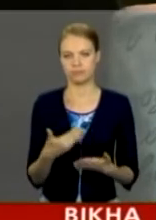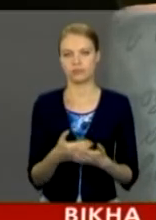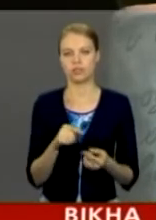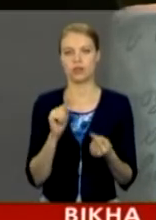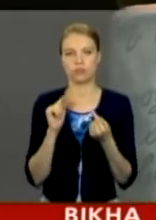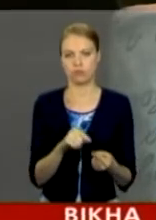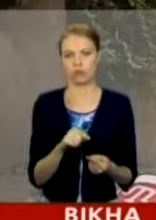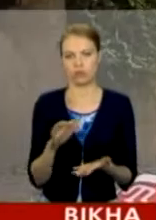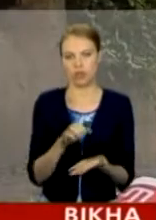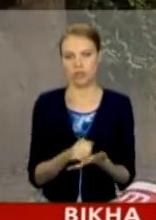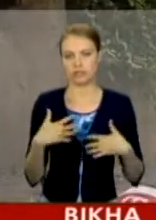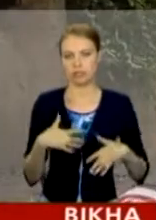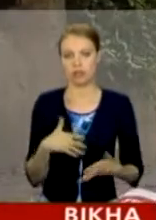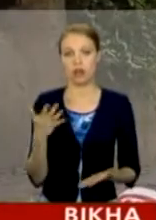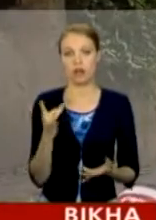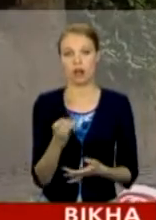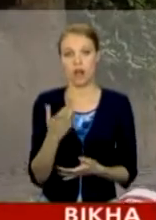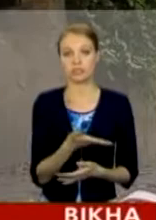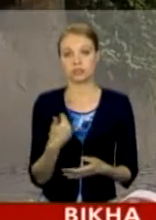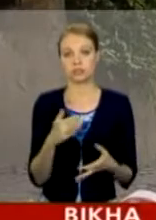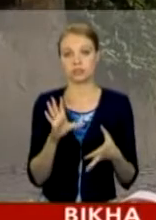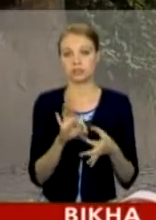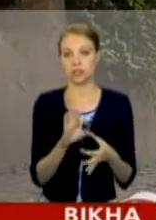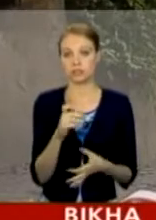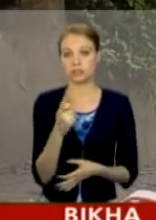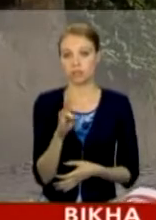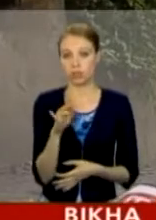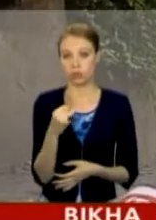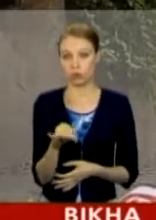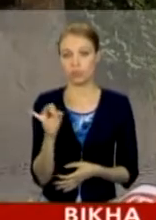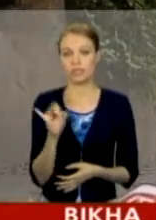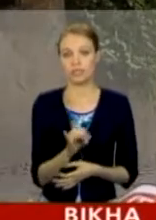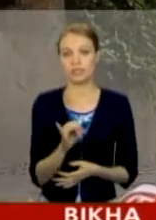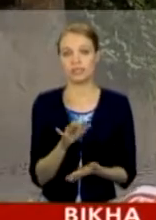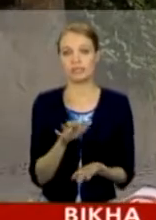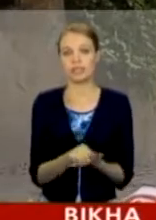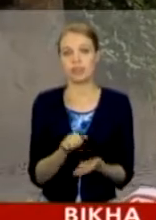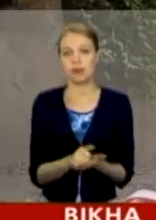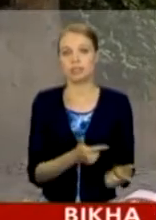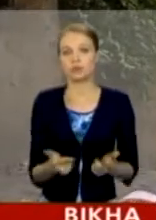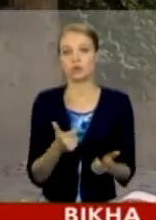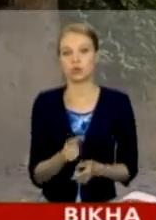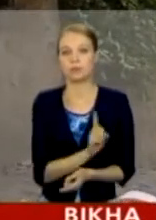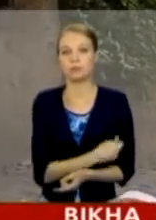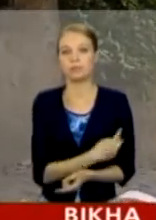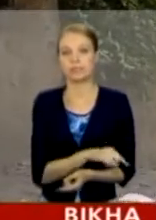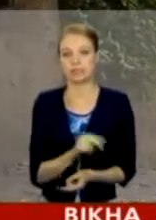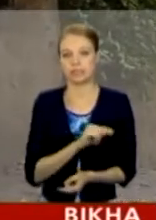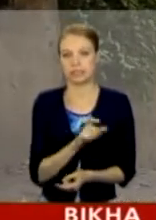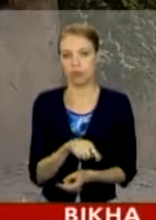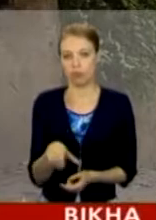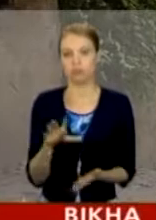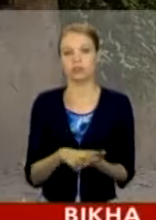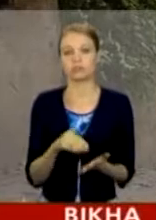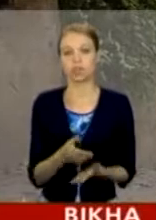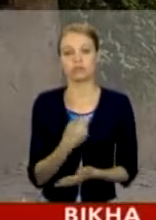проти анексії Криму. Раз ми зв'язані з Геною і займалися підготовкою медичних працівників,